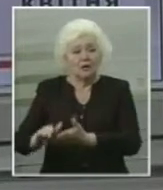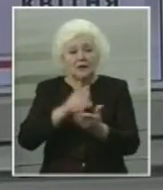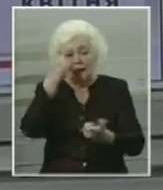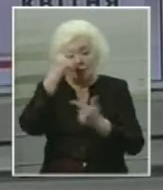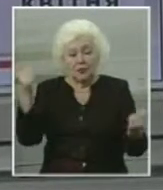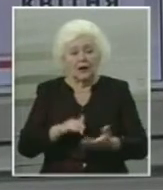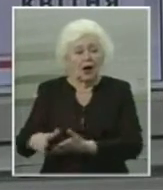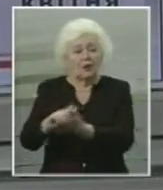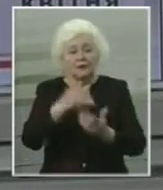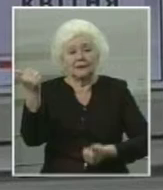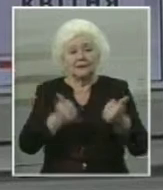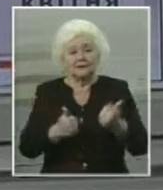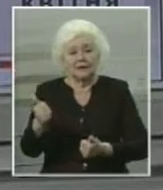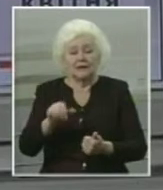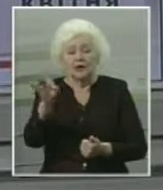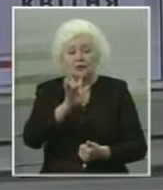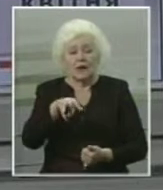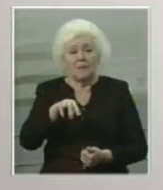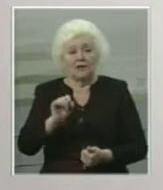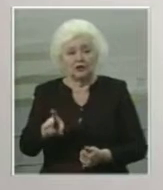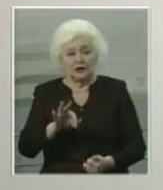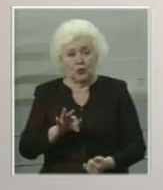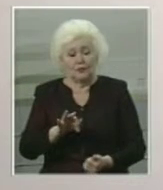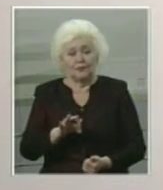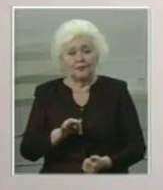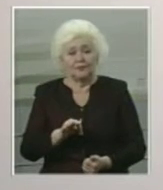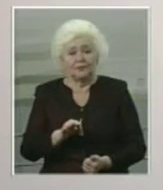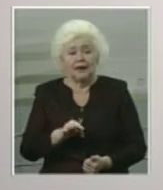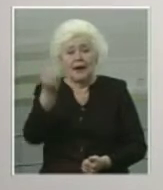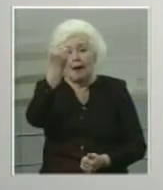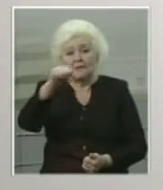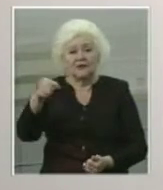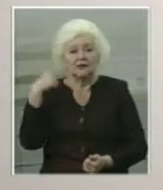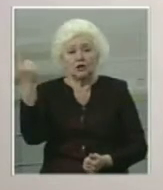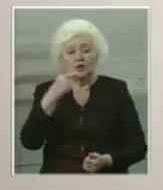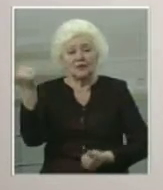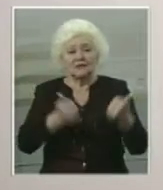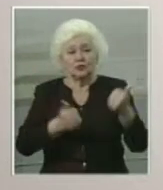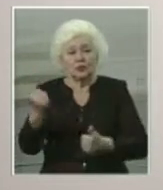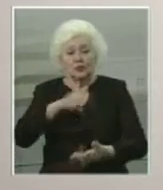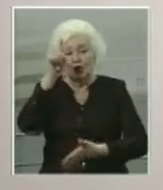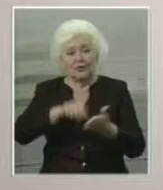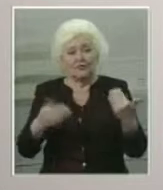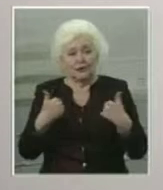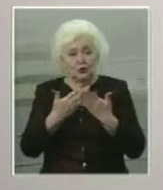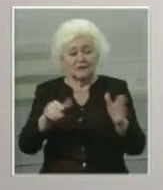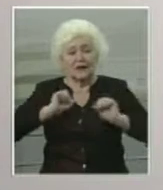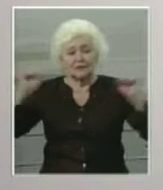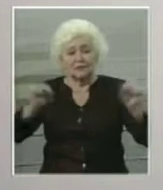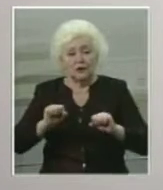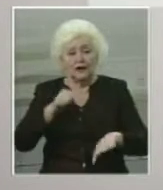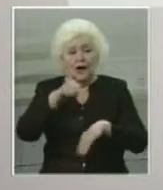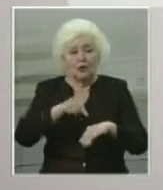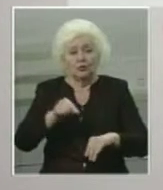повідомив організатор змагань Руслан Малашенко. Переможці обласної спартакіади повір у себе. Спортсмени з